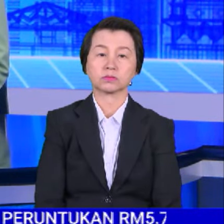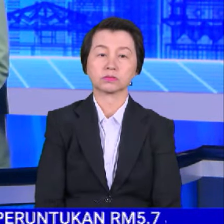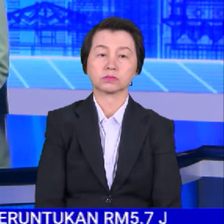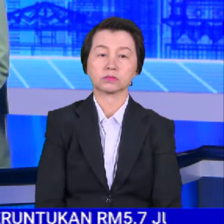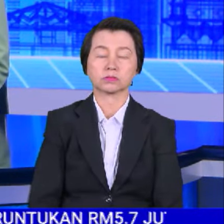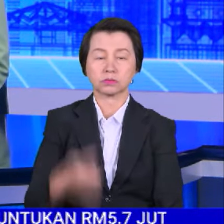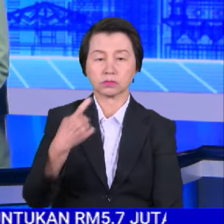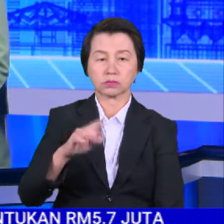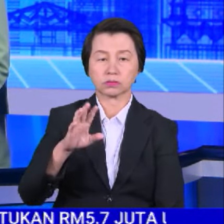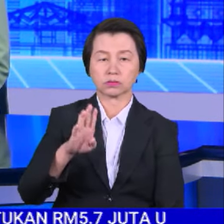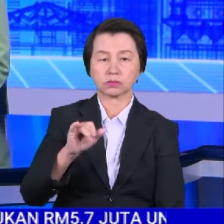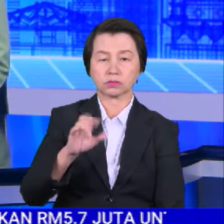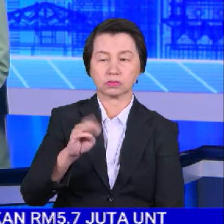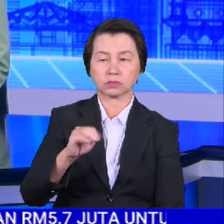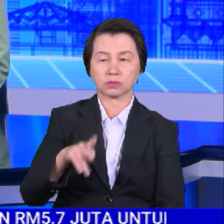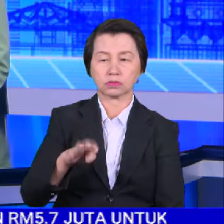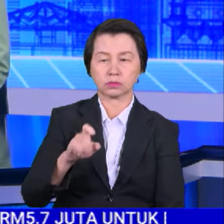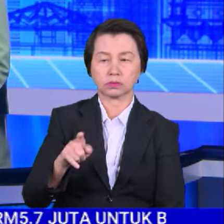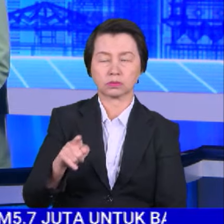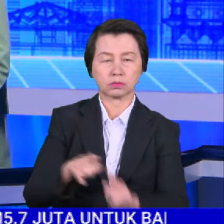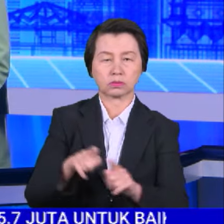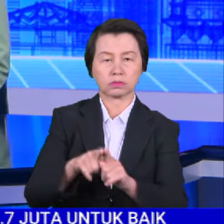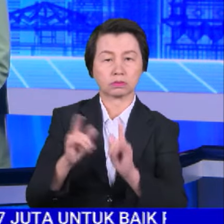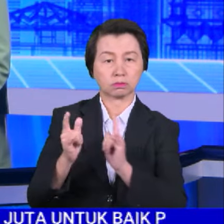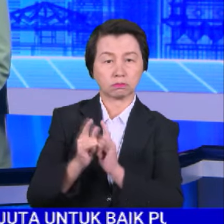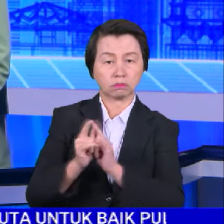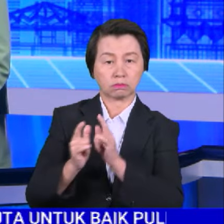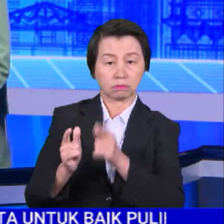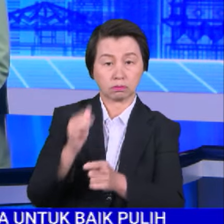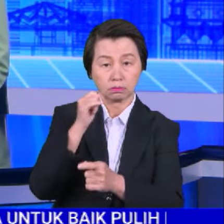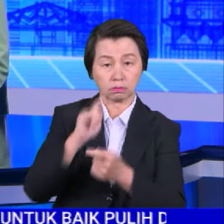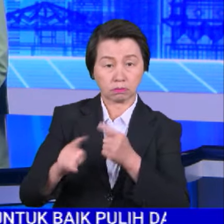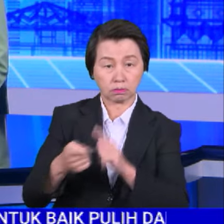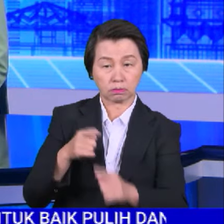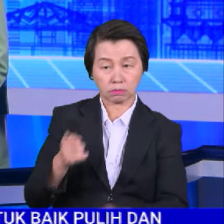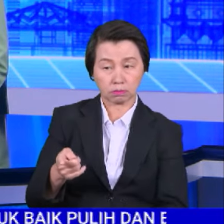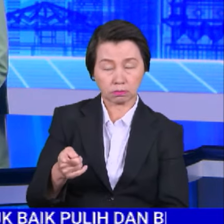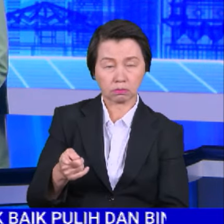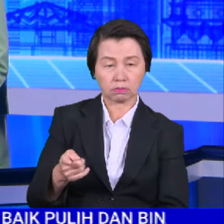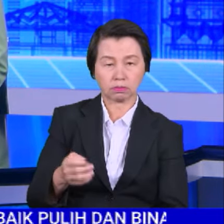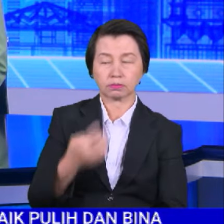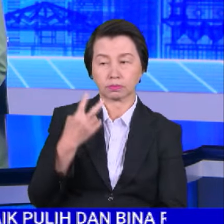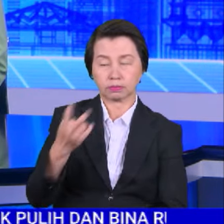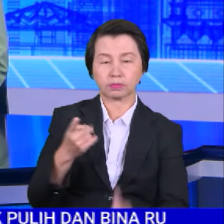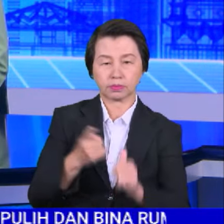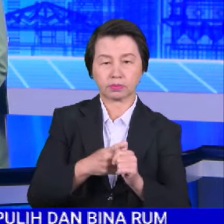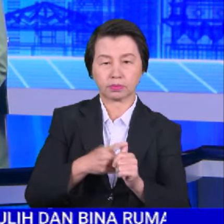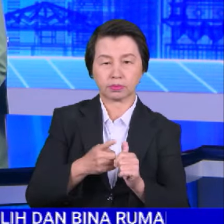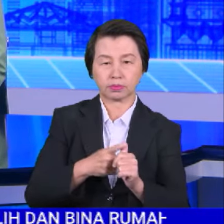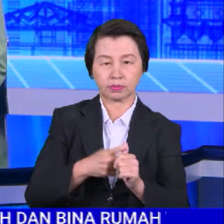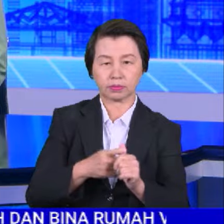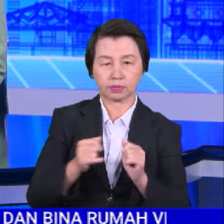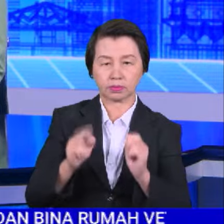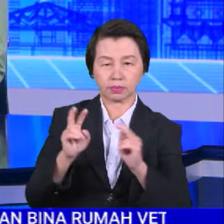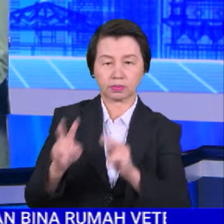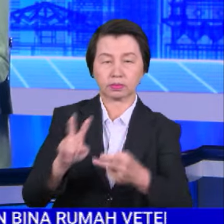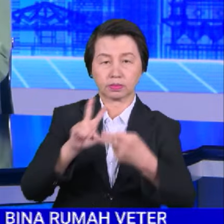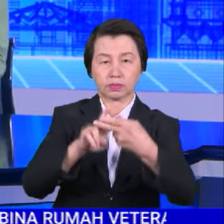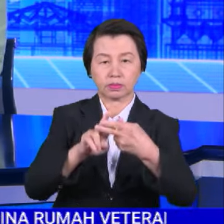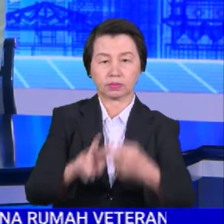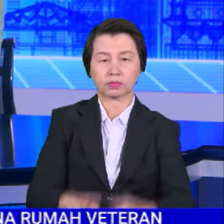Mengejutkan, mumia dianggap sebagai teman wanita. Ya, Faris berani tak? Kita tengok dulu. Ya, apa-apa kita saksikan dalam